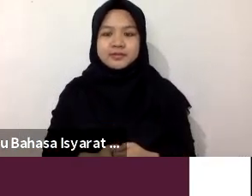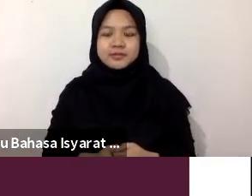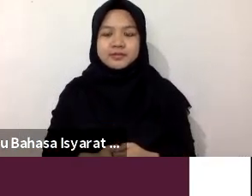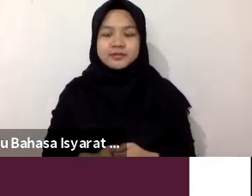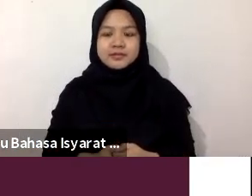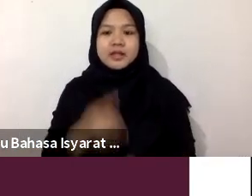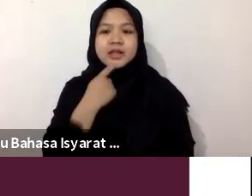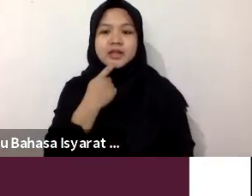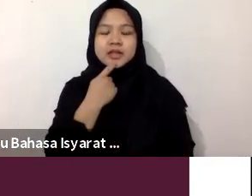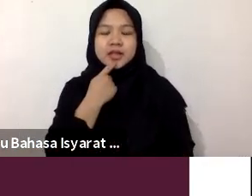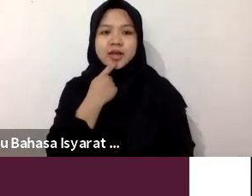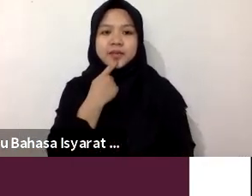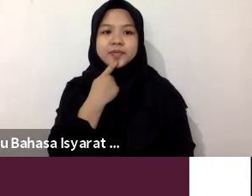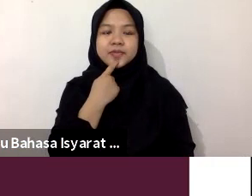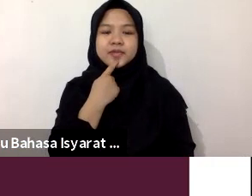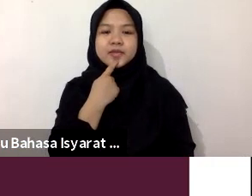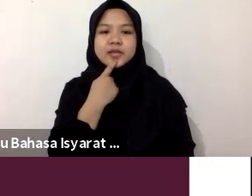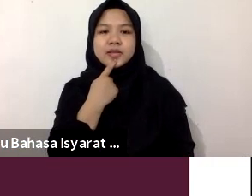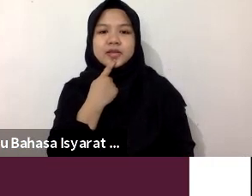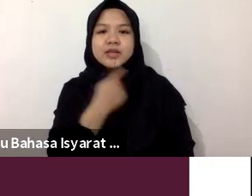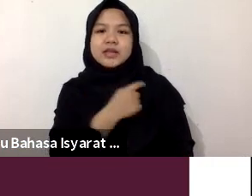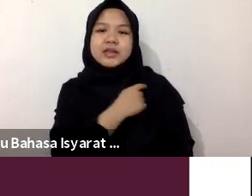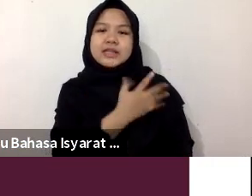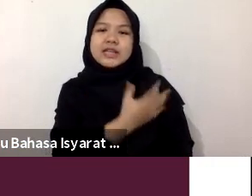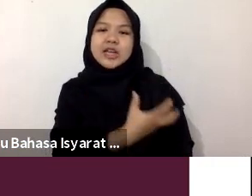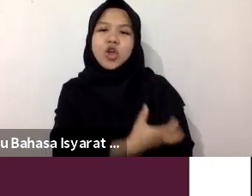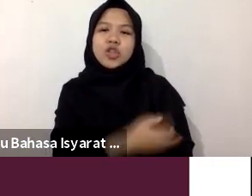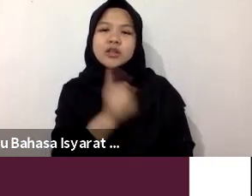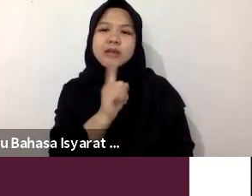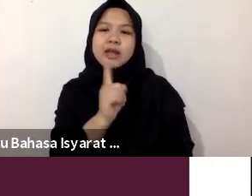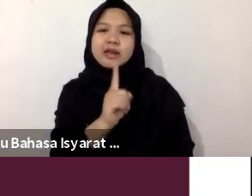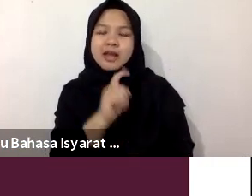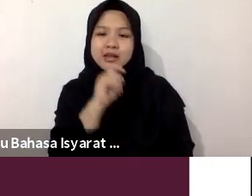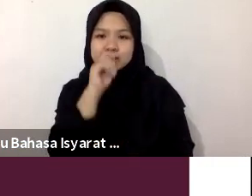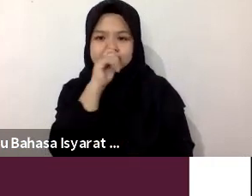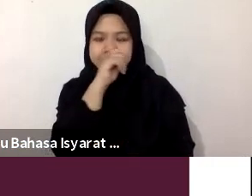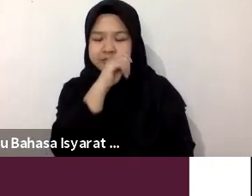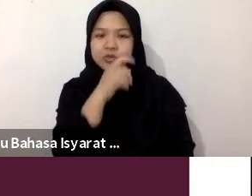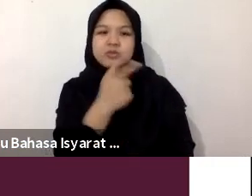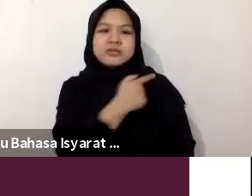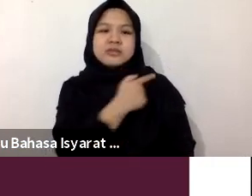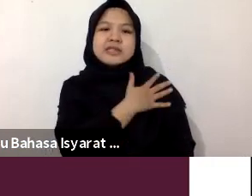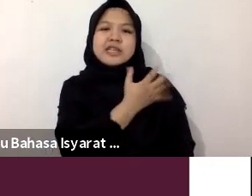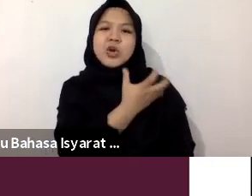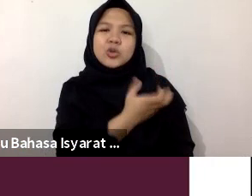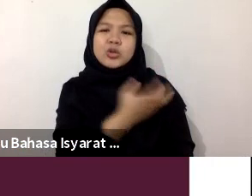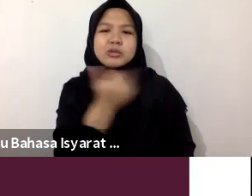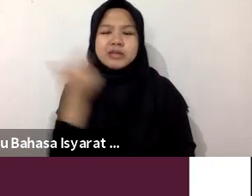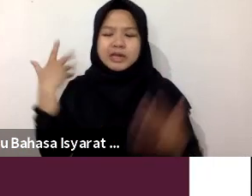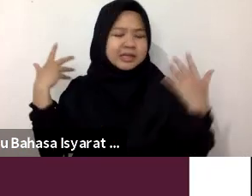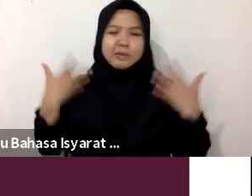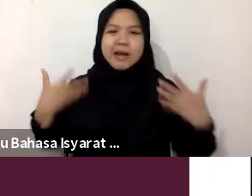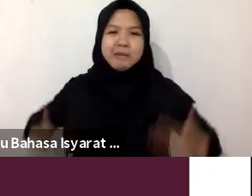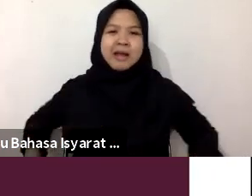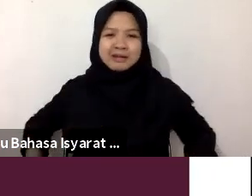tentang khas nyeri ototnya di daerah mana? Tadi kan salah satunya adalah nyeri otot. Nyeri ototnya bisa di mana saja,